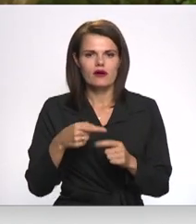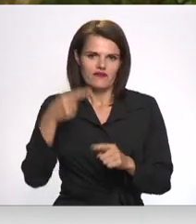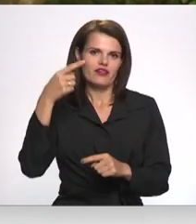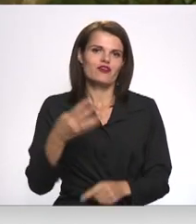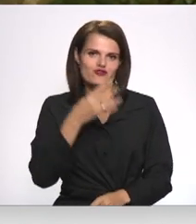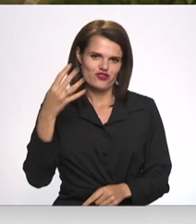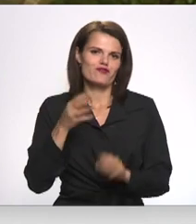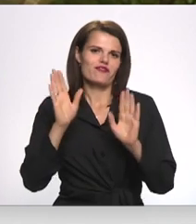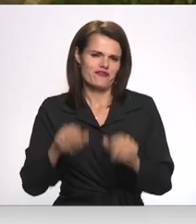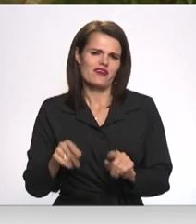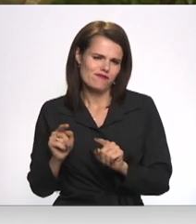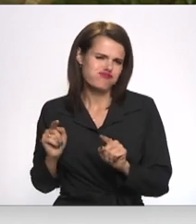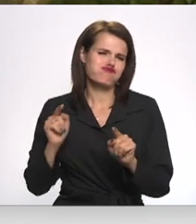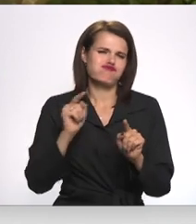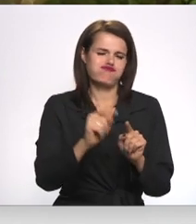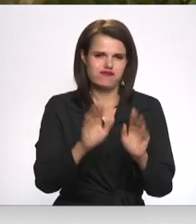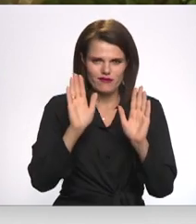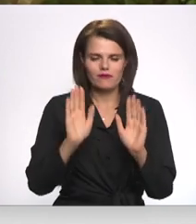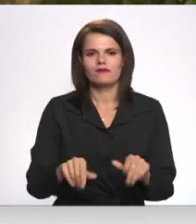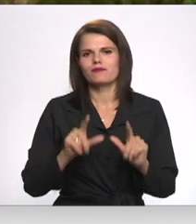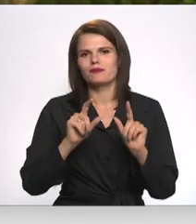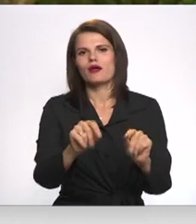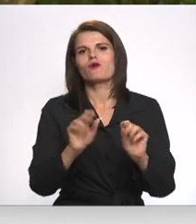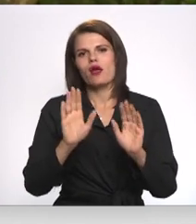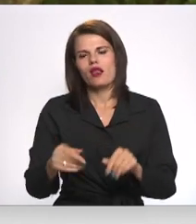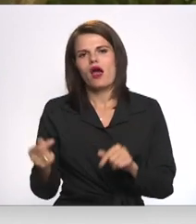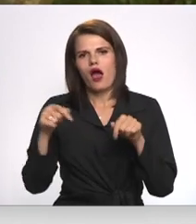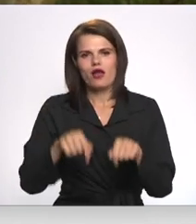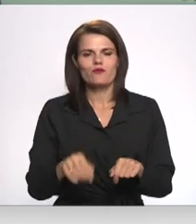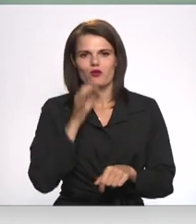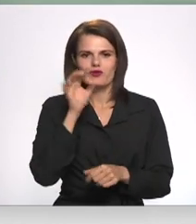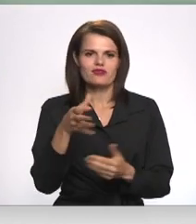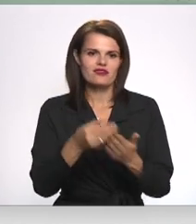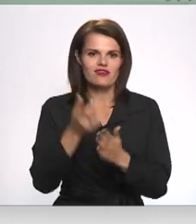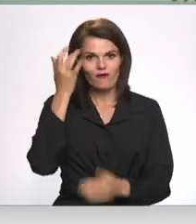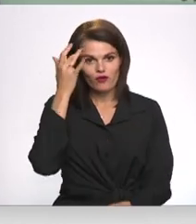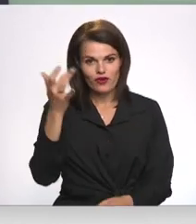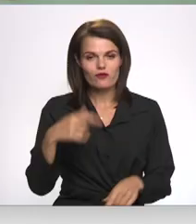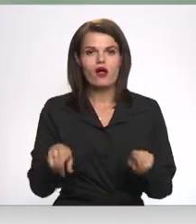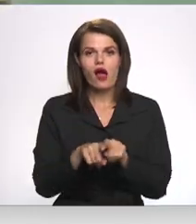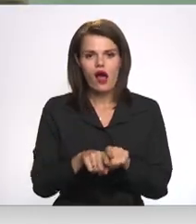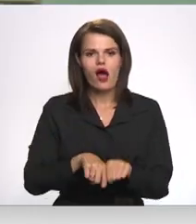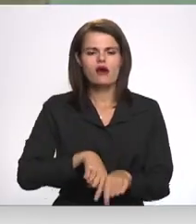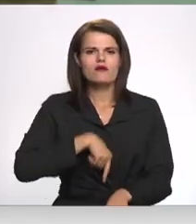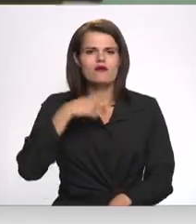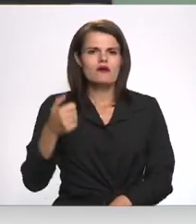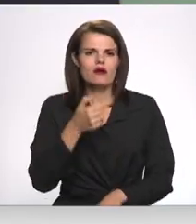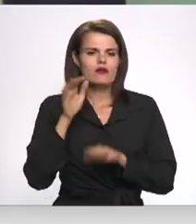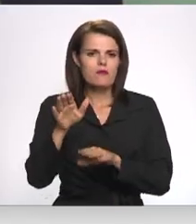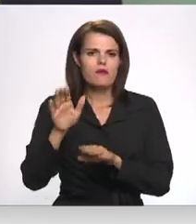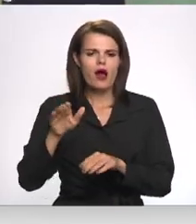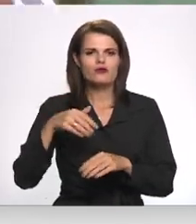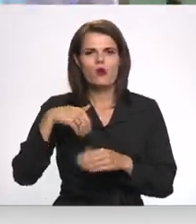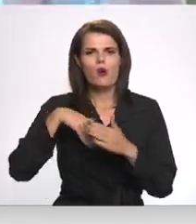četros gados var arī mērot lielāku ceļa posmu, es domāju, lai atbraukt un izteikt savu viedokli. Arī ilgi gadi, kas pavadīti prom